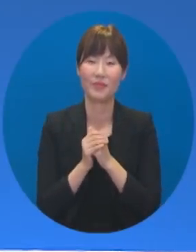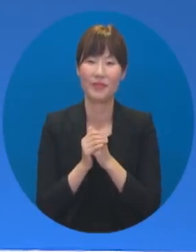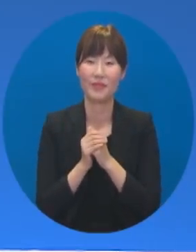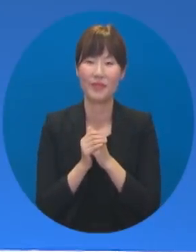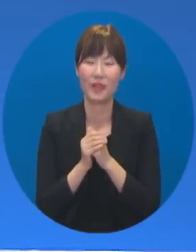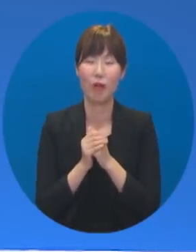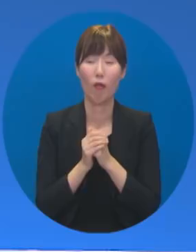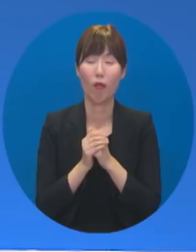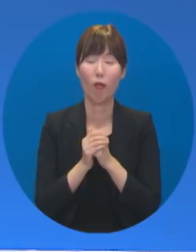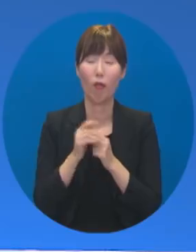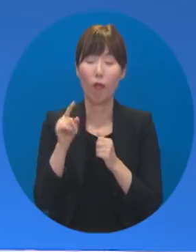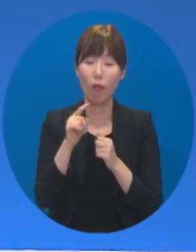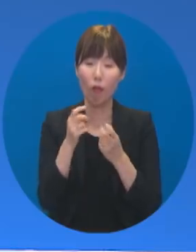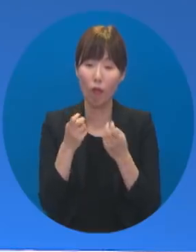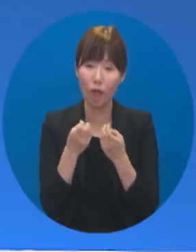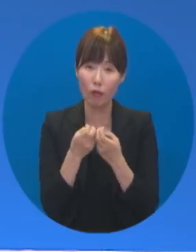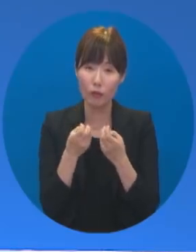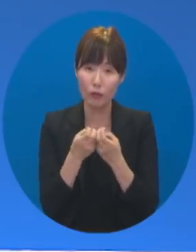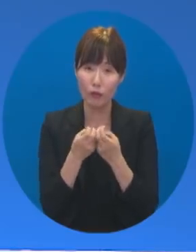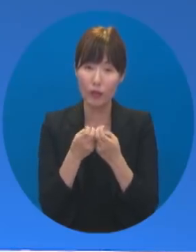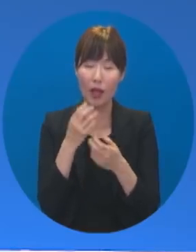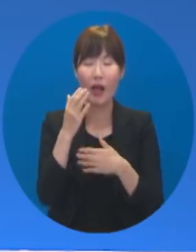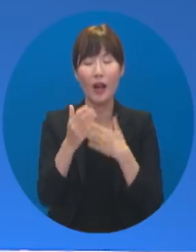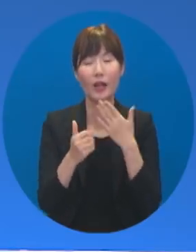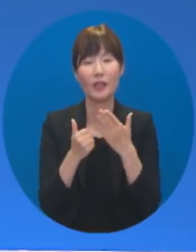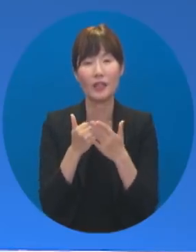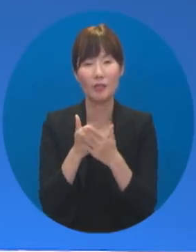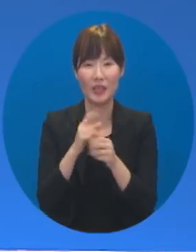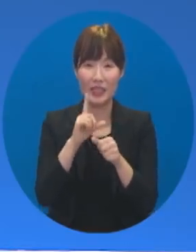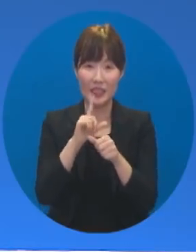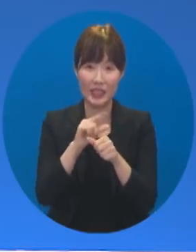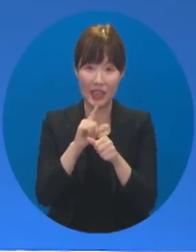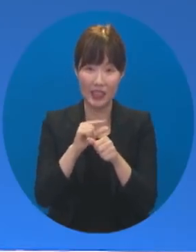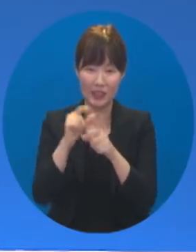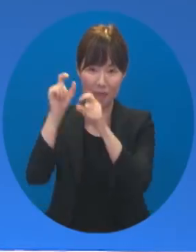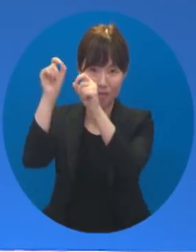것이 제일 하나님께서 기뻐하실까? 물론